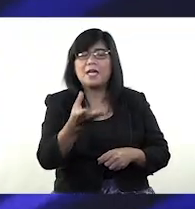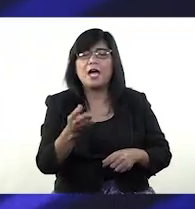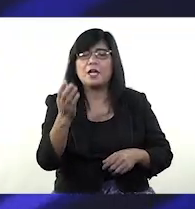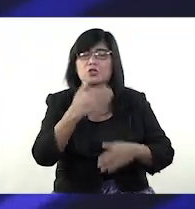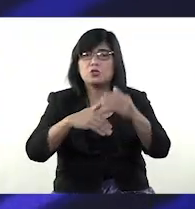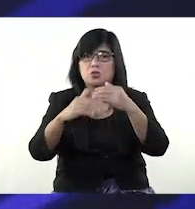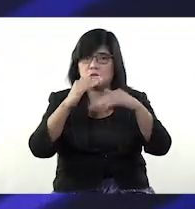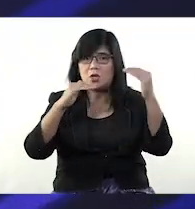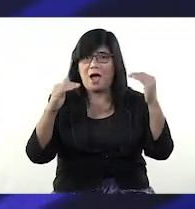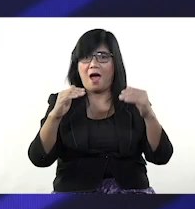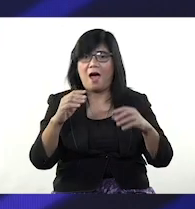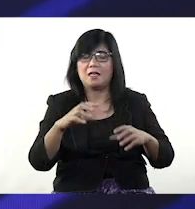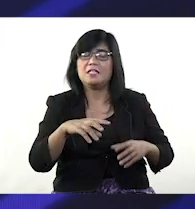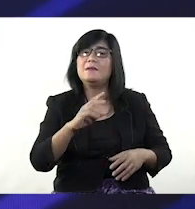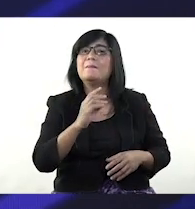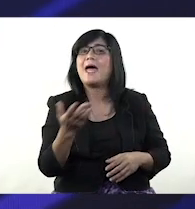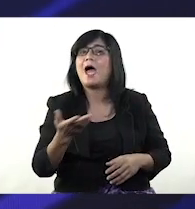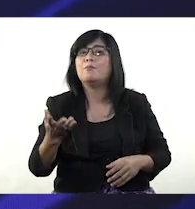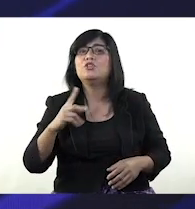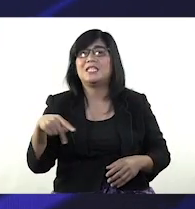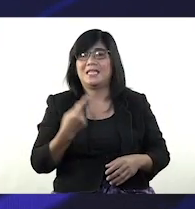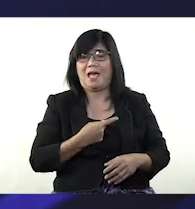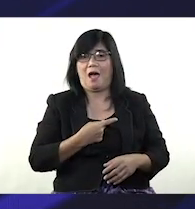yang olehnya saya aja